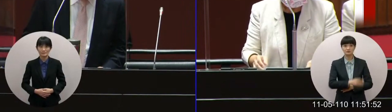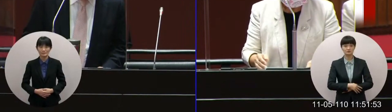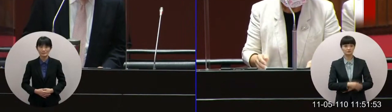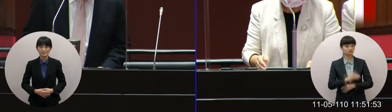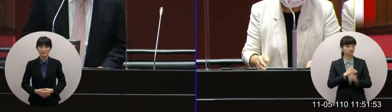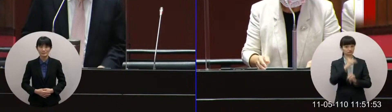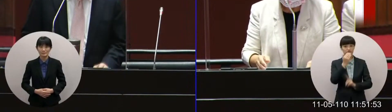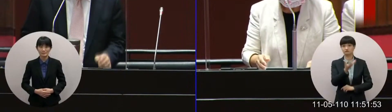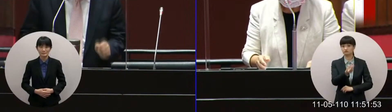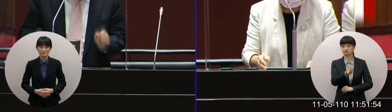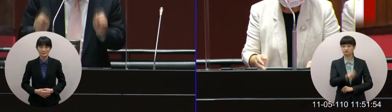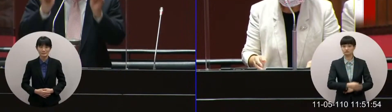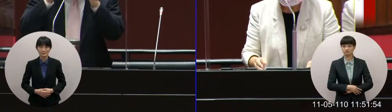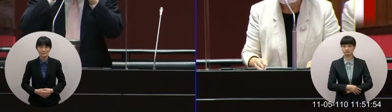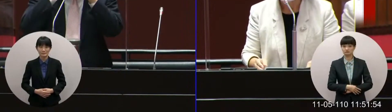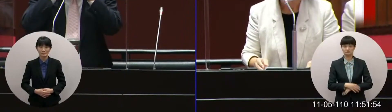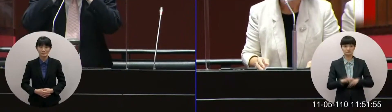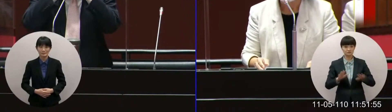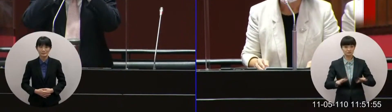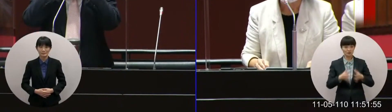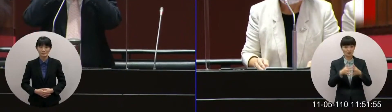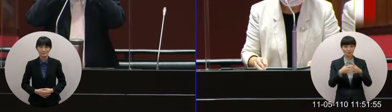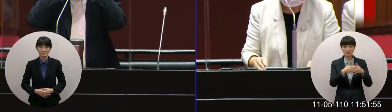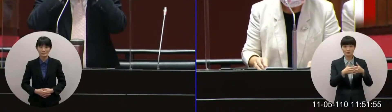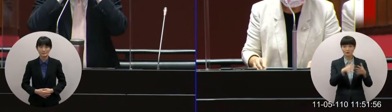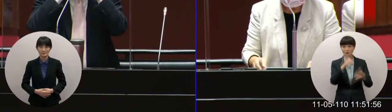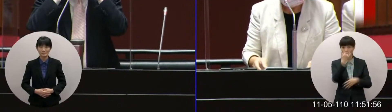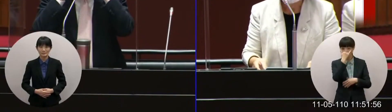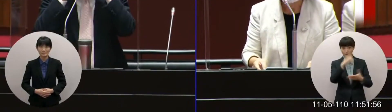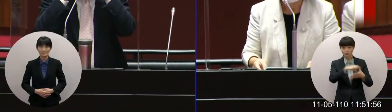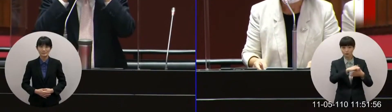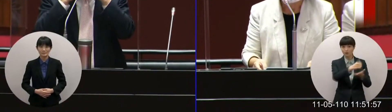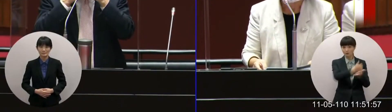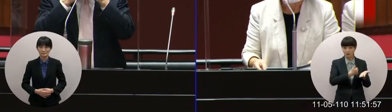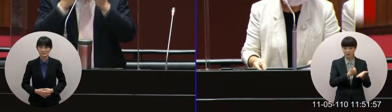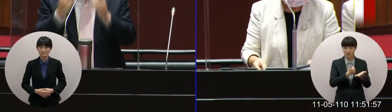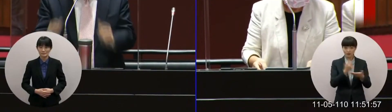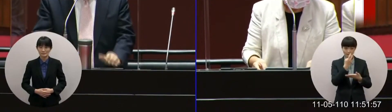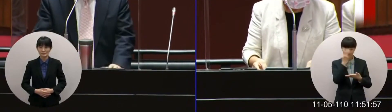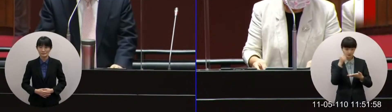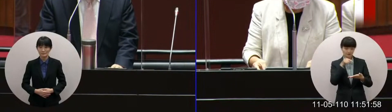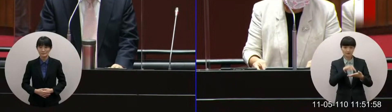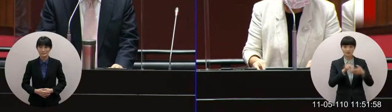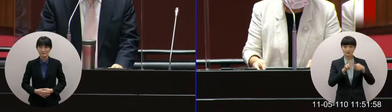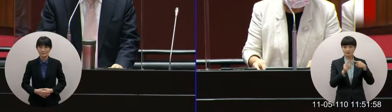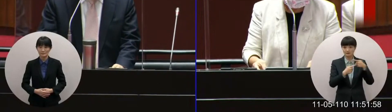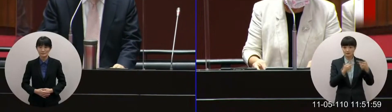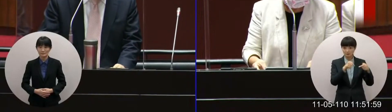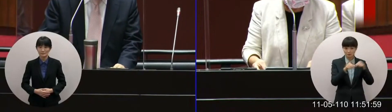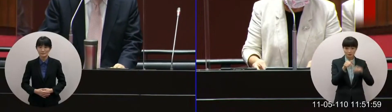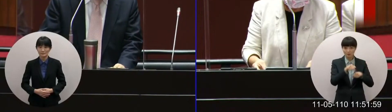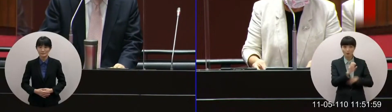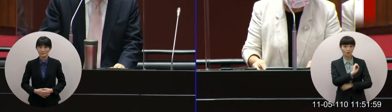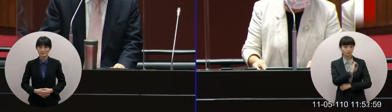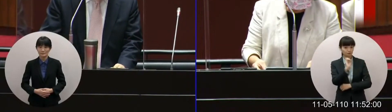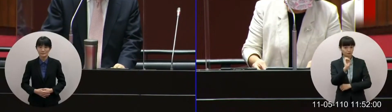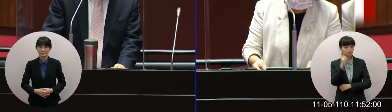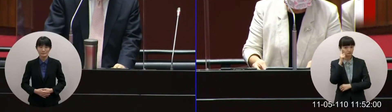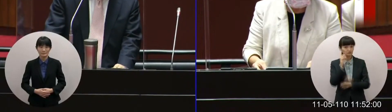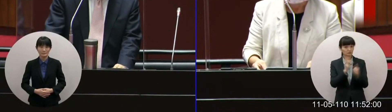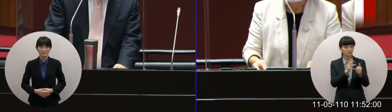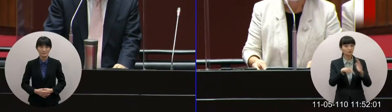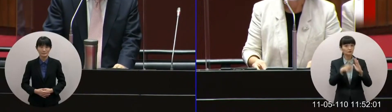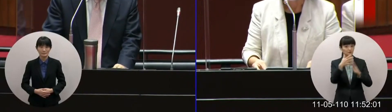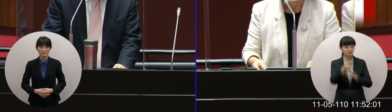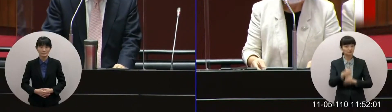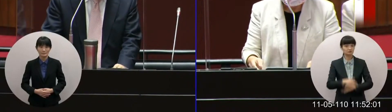现在为止进口的美猪都没有含莱克多巴胺。那请教院长，说明一下